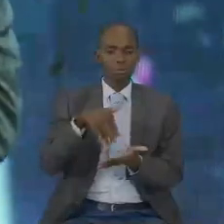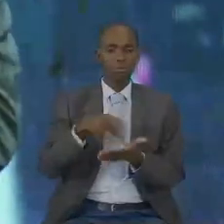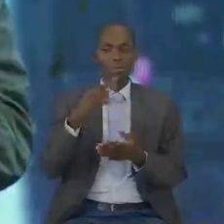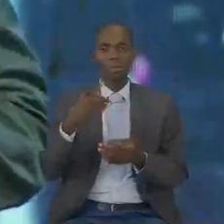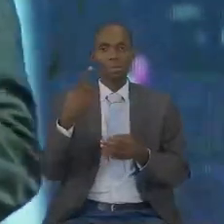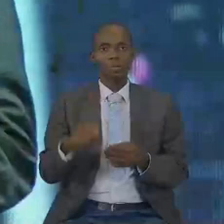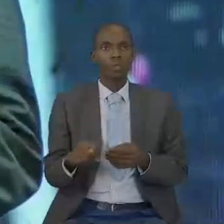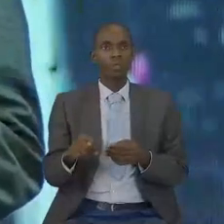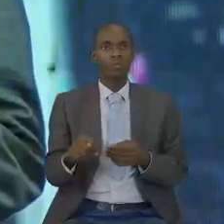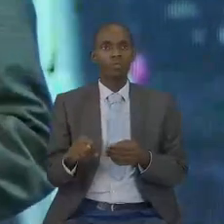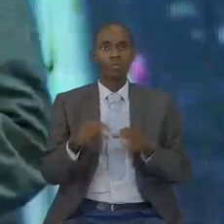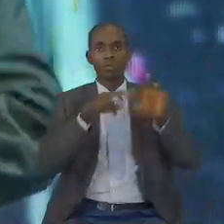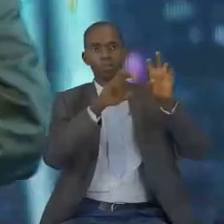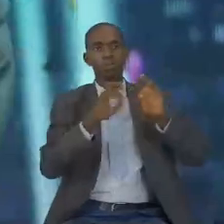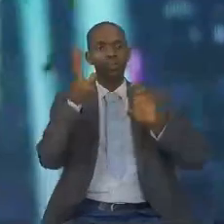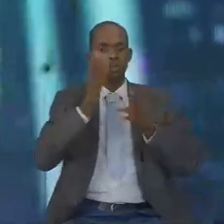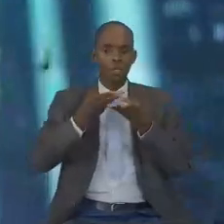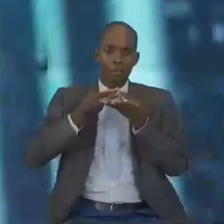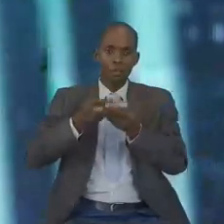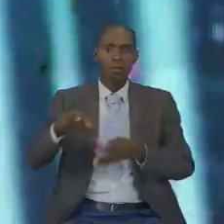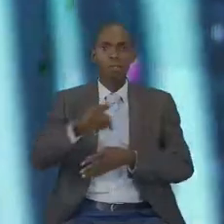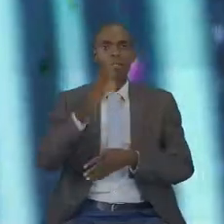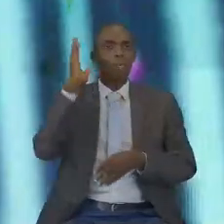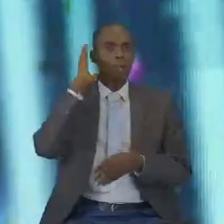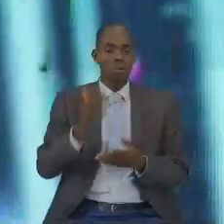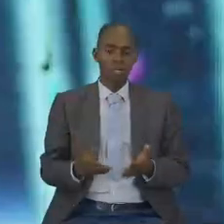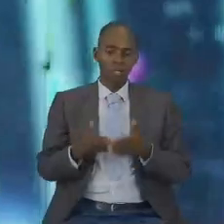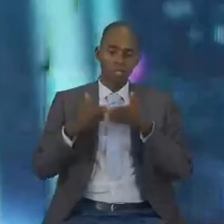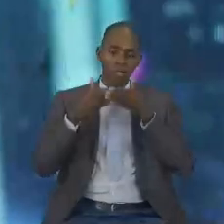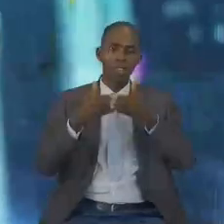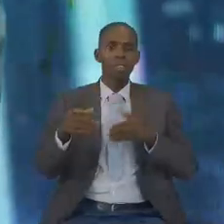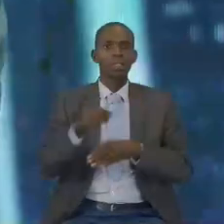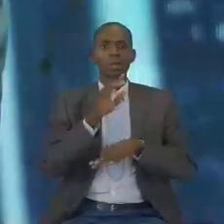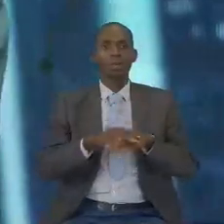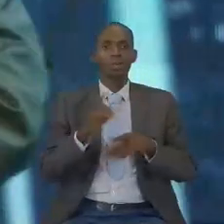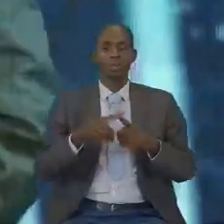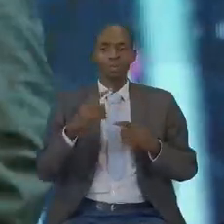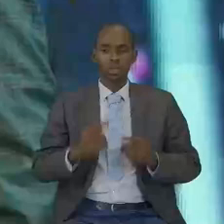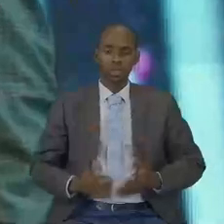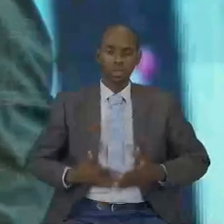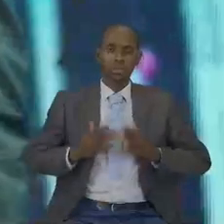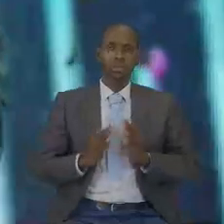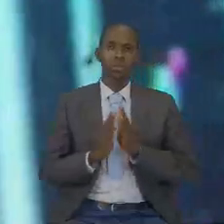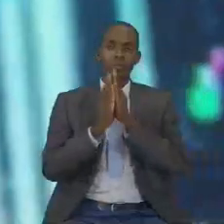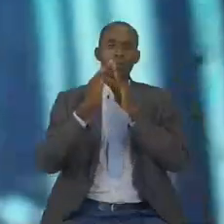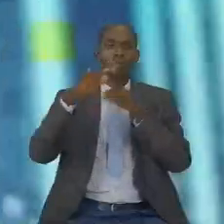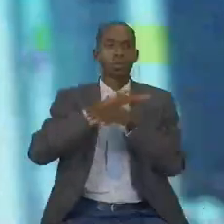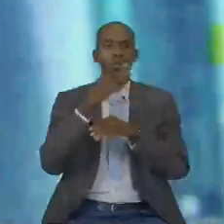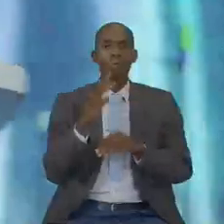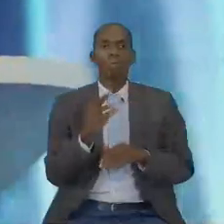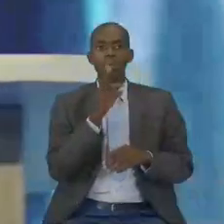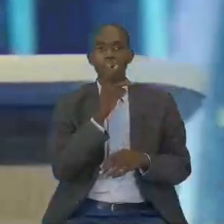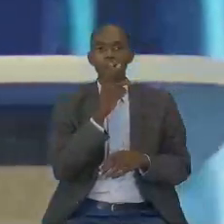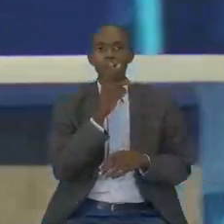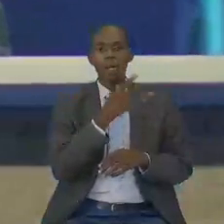les pètera et les conduira aux sources des eaux de la vie. Et